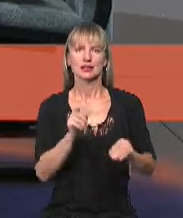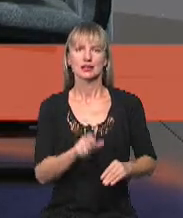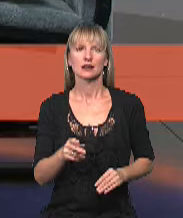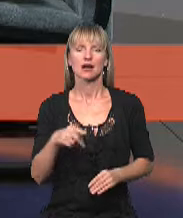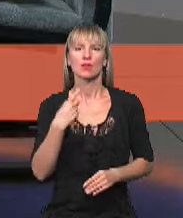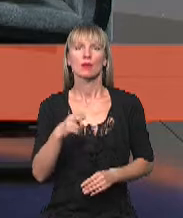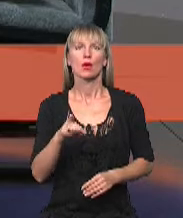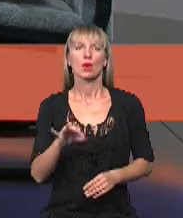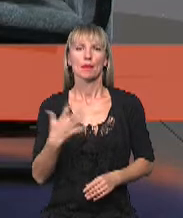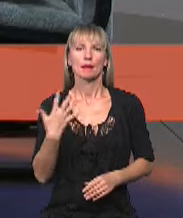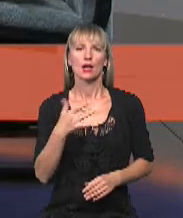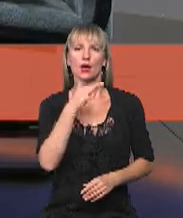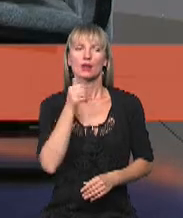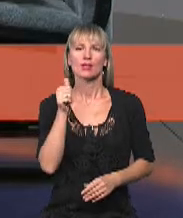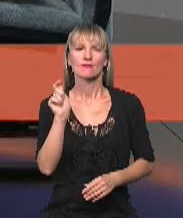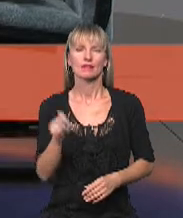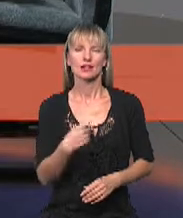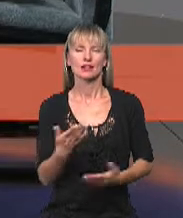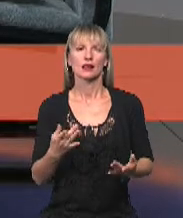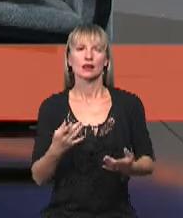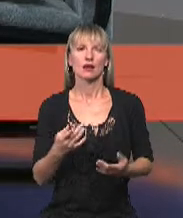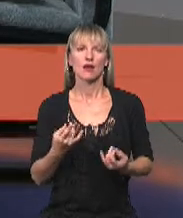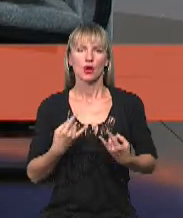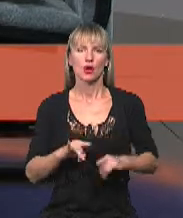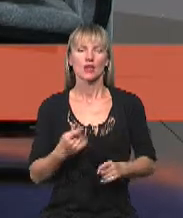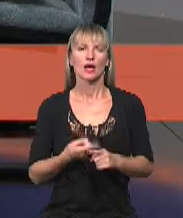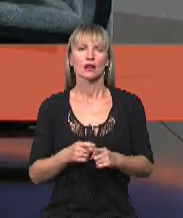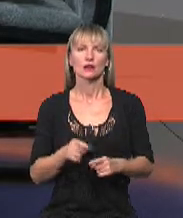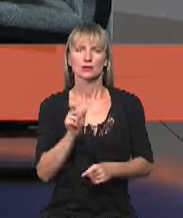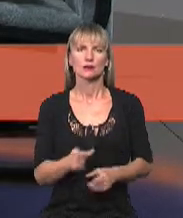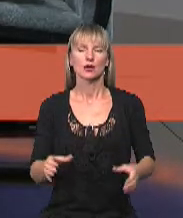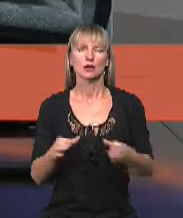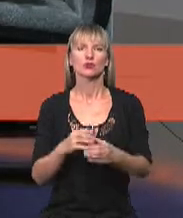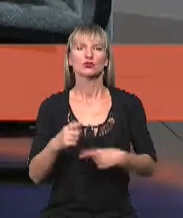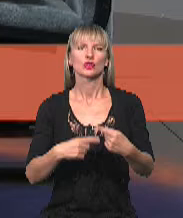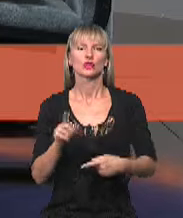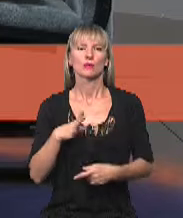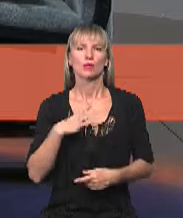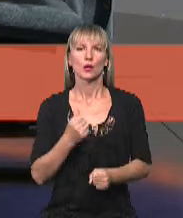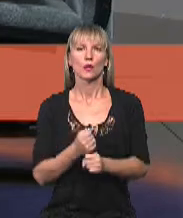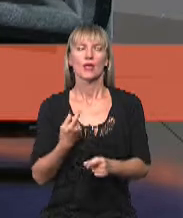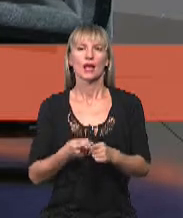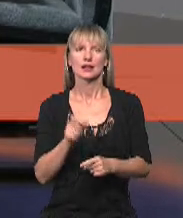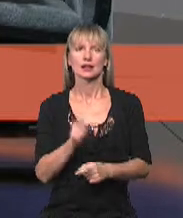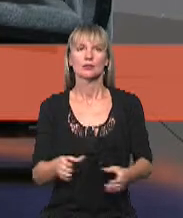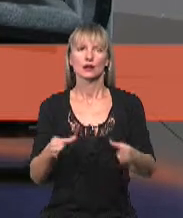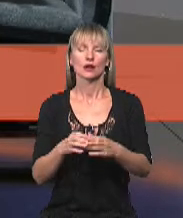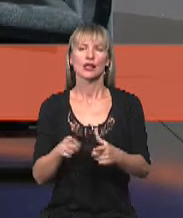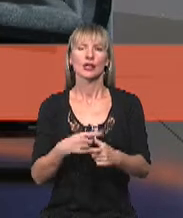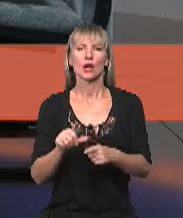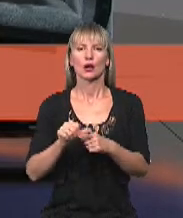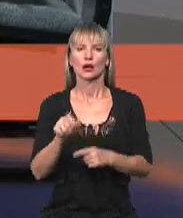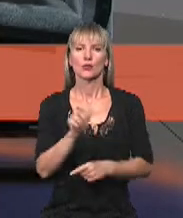про 5 років війни, які народили цю спільноту, через що була утворена ця спільнота чи окремі